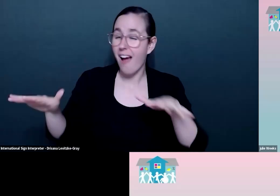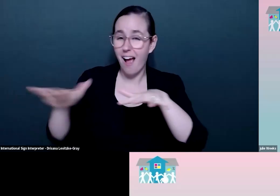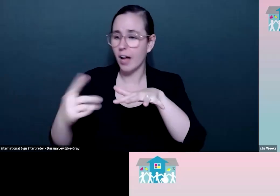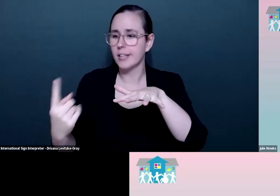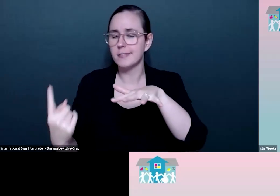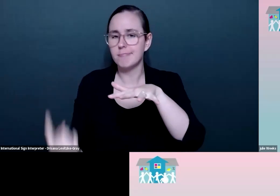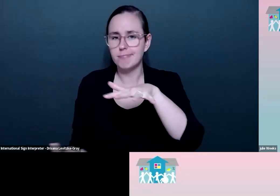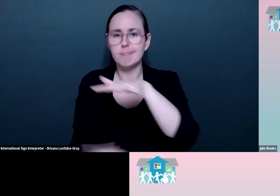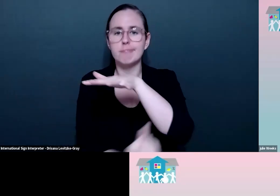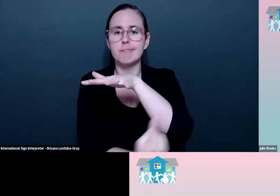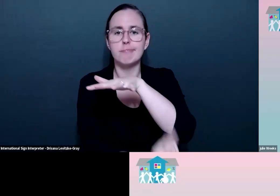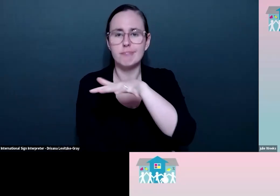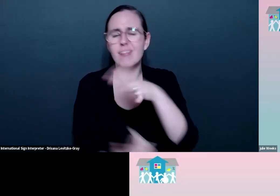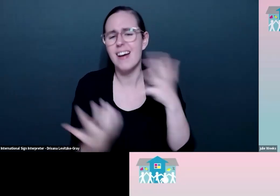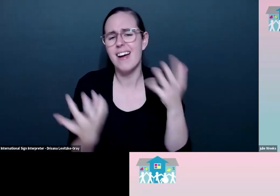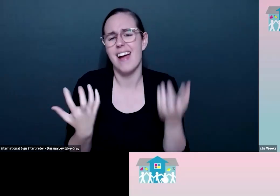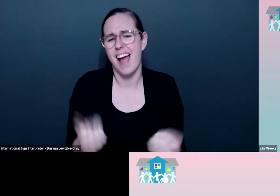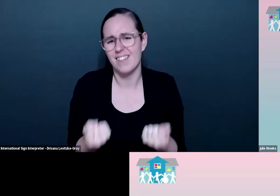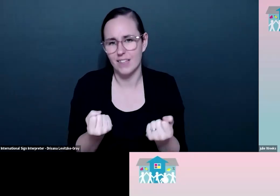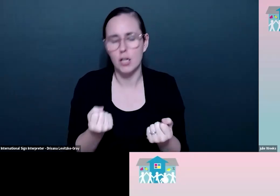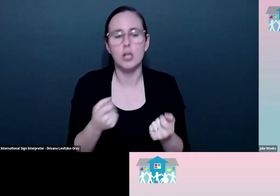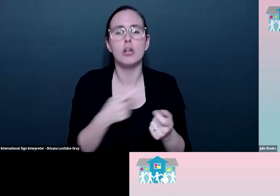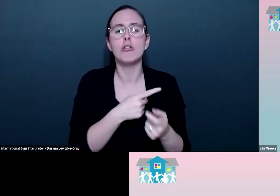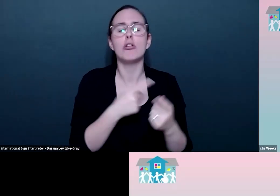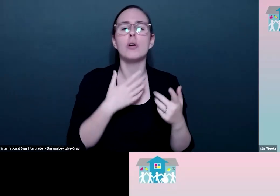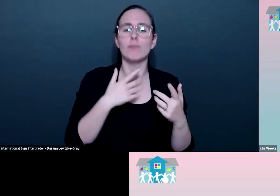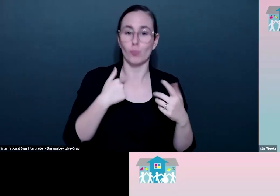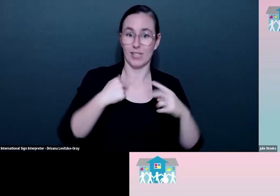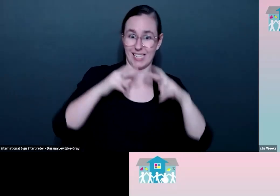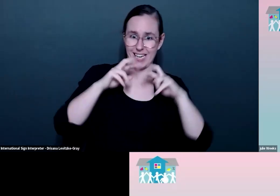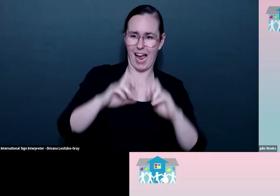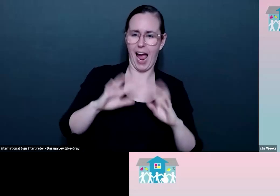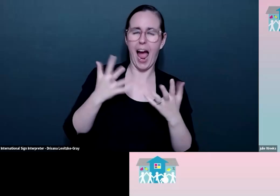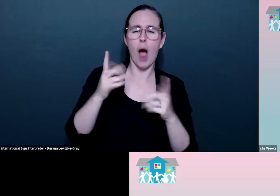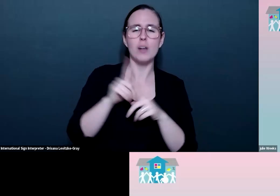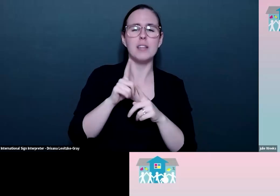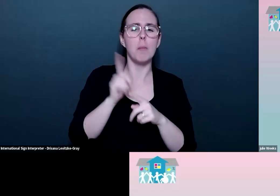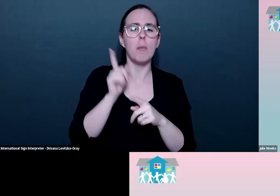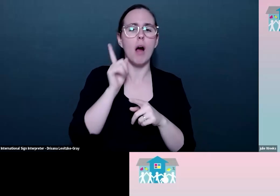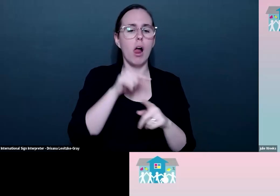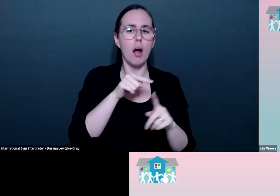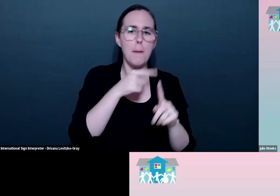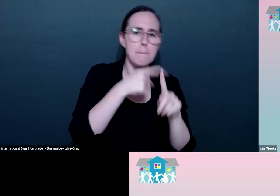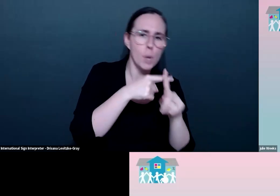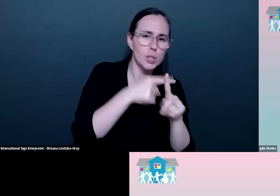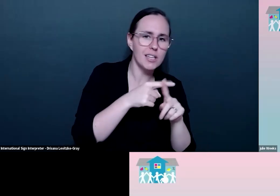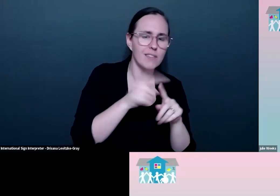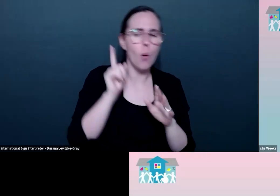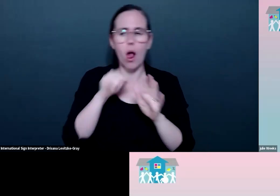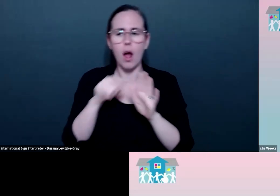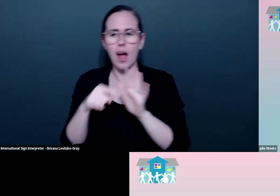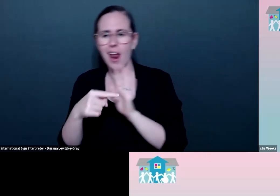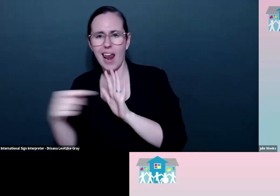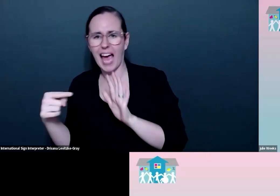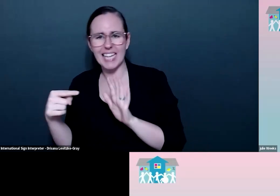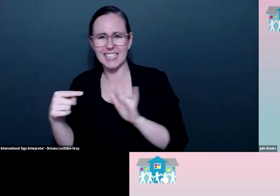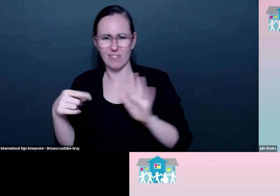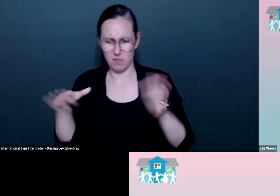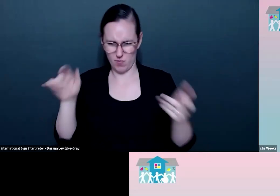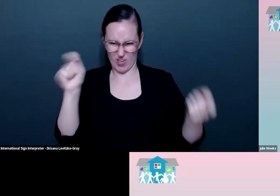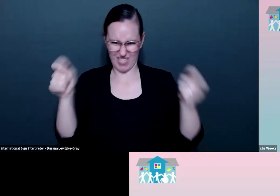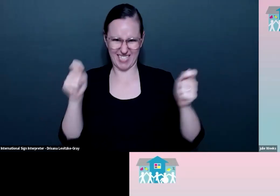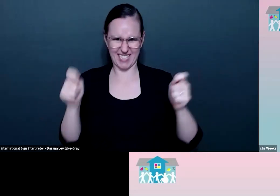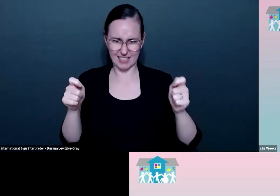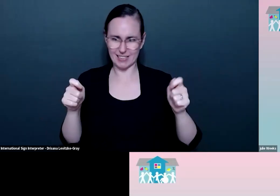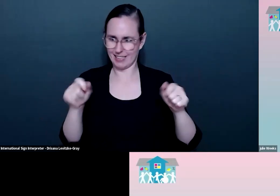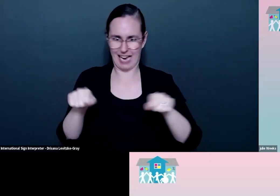faux négatifs, des faux positifs. Au long des années, nous voyons ceci. Alors, justement, ces questions sont pensées